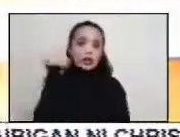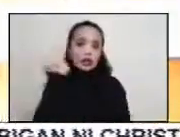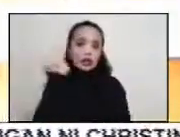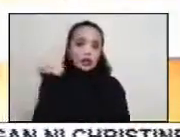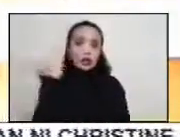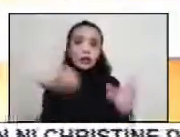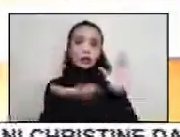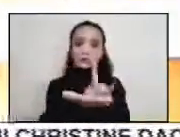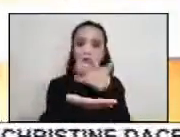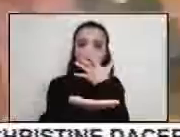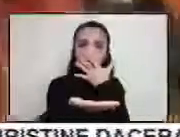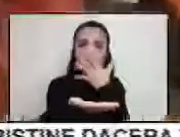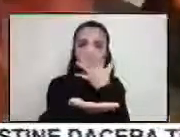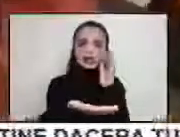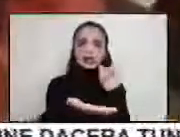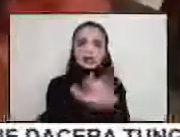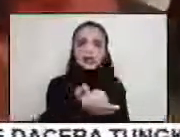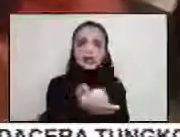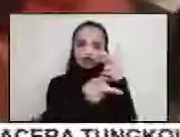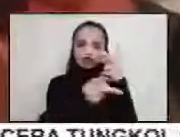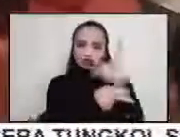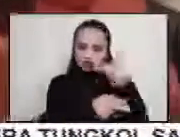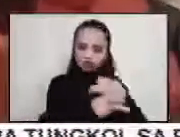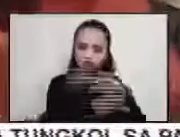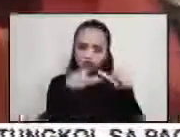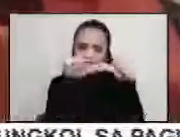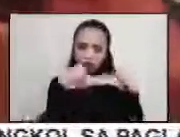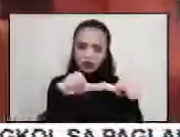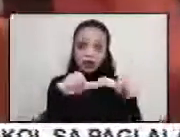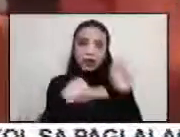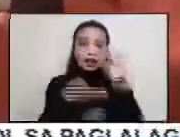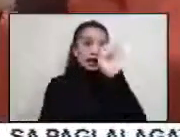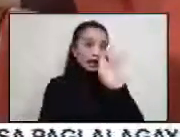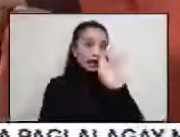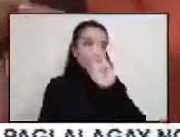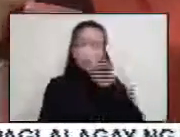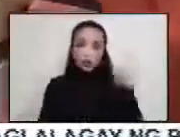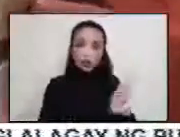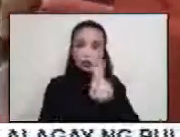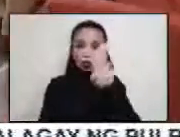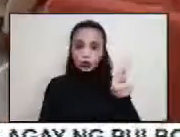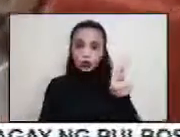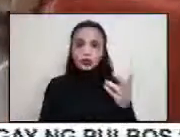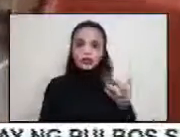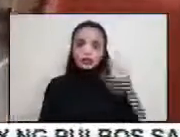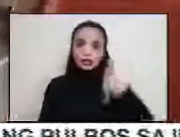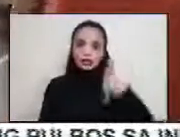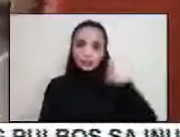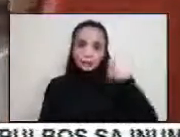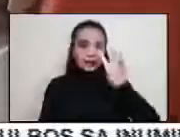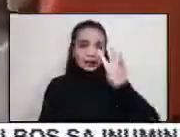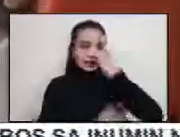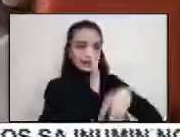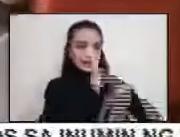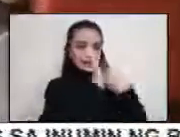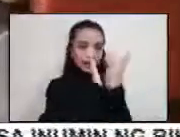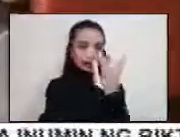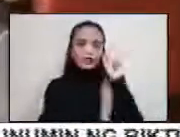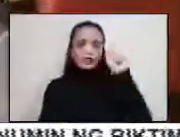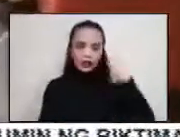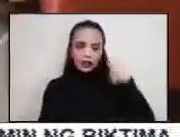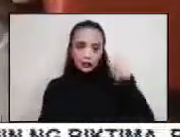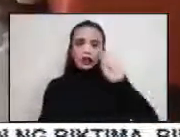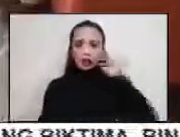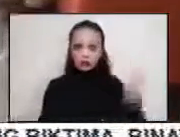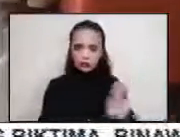naman ng pamahalaan no, na hindi tayo mapapahuli dun sa pag-procure ng bakuna. Katunayan nga dyan, sinabi dito sa article ng